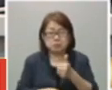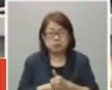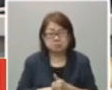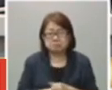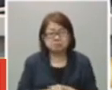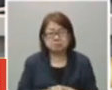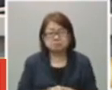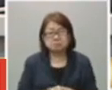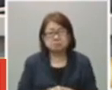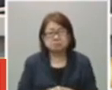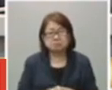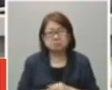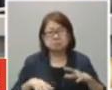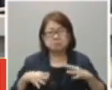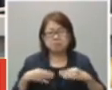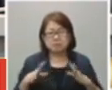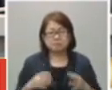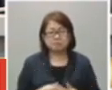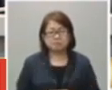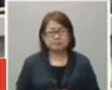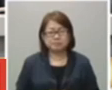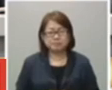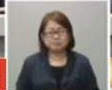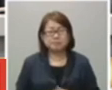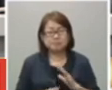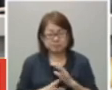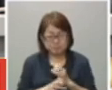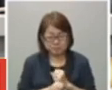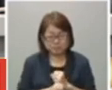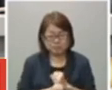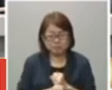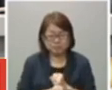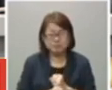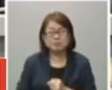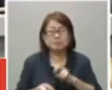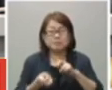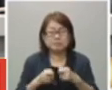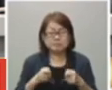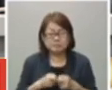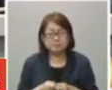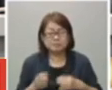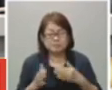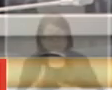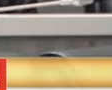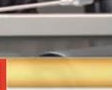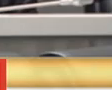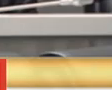ได้จริงๆสรุปครับอุปสรรคในการดำเนินงาน